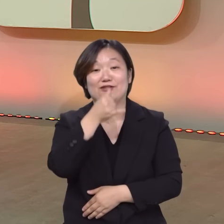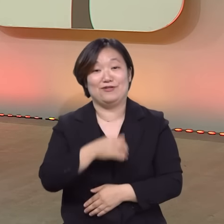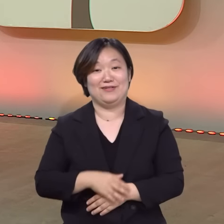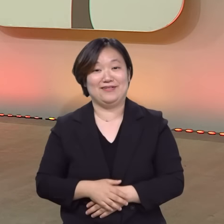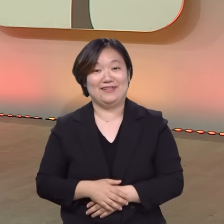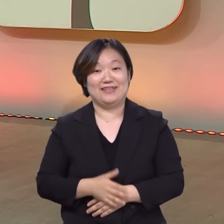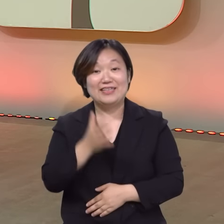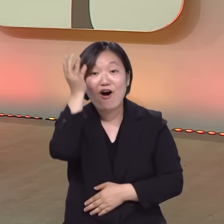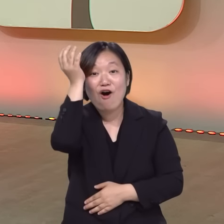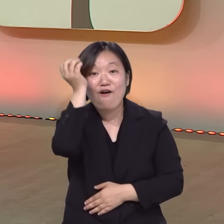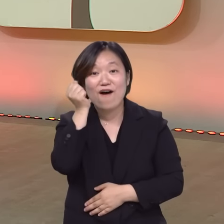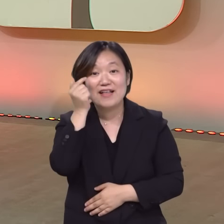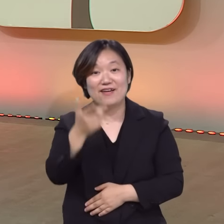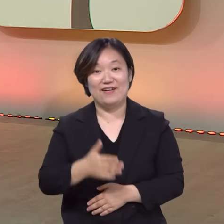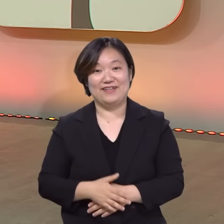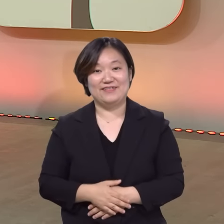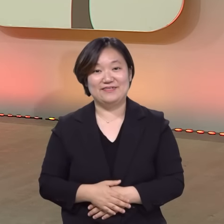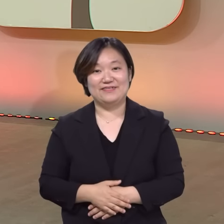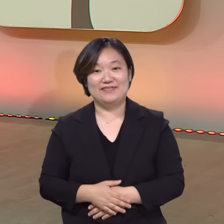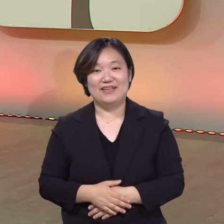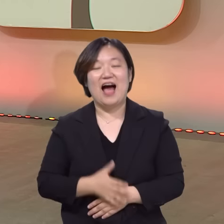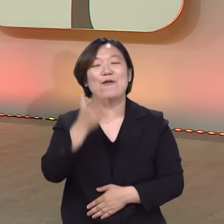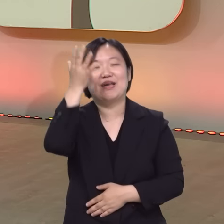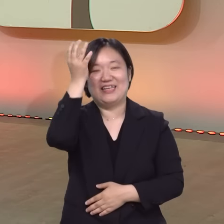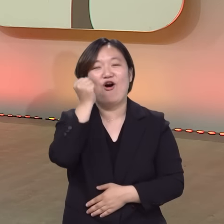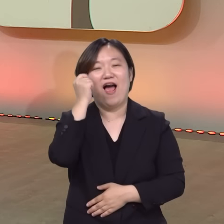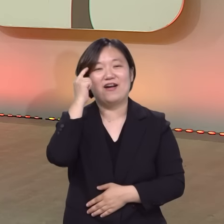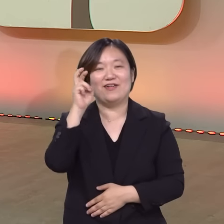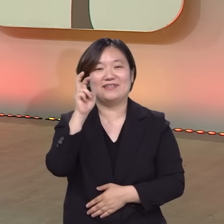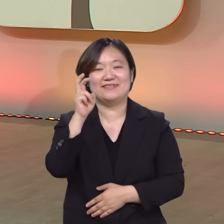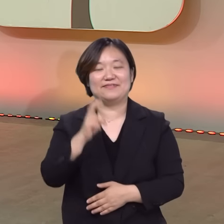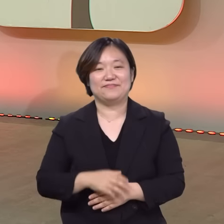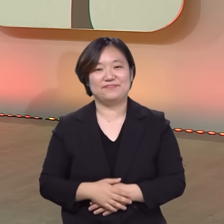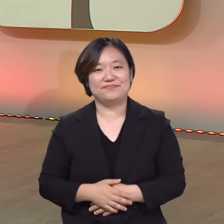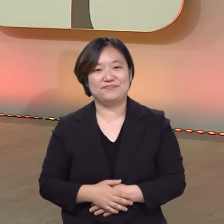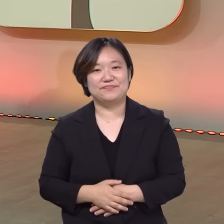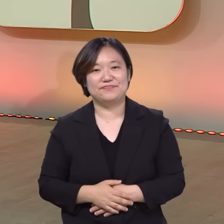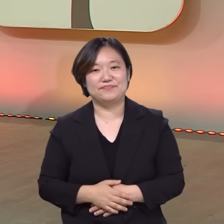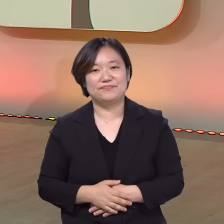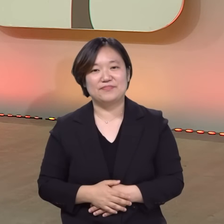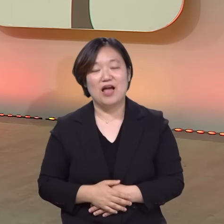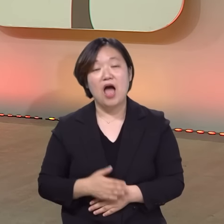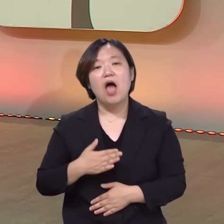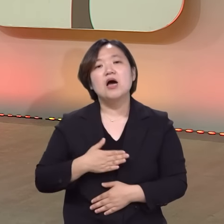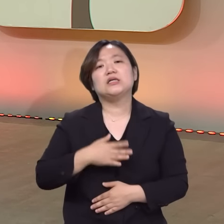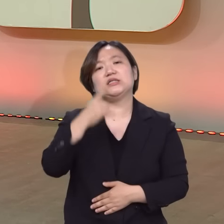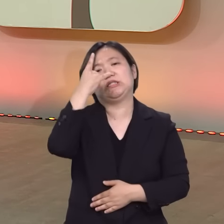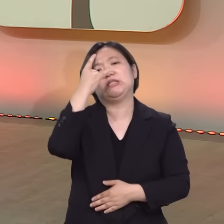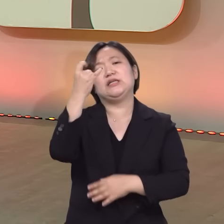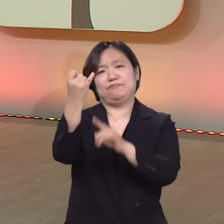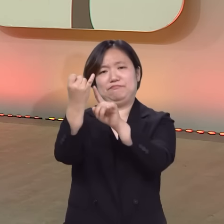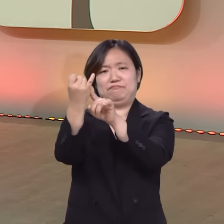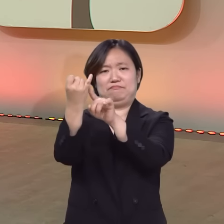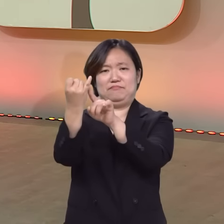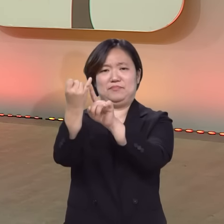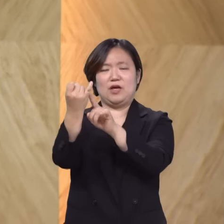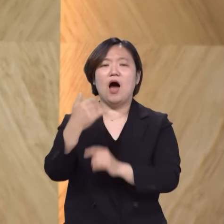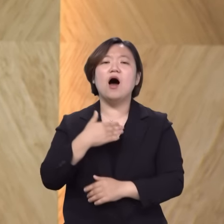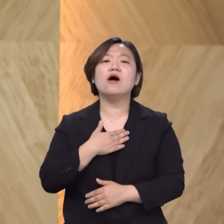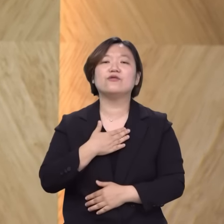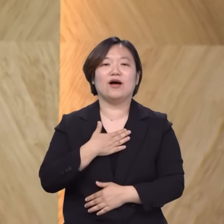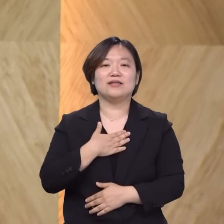기억나십니까 예 아마 기억나시는 분들도 계실 겁니다 그 비구니 스님께서 또 저에게